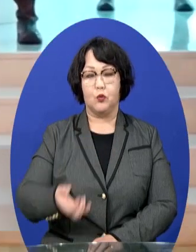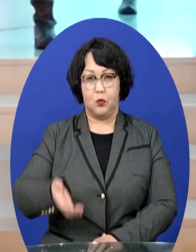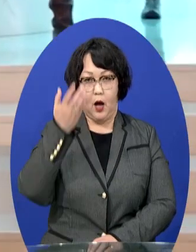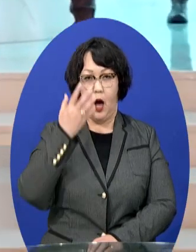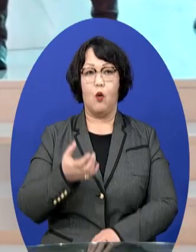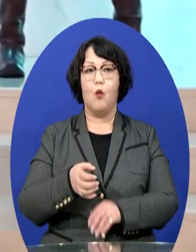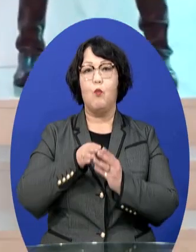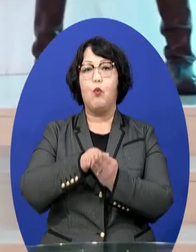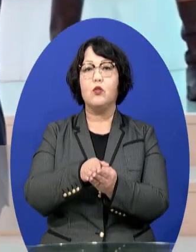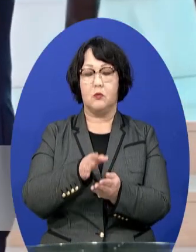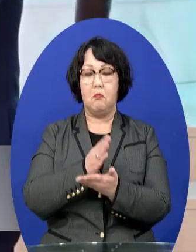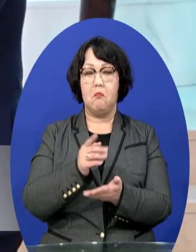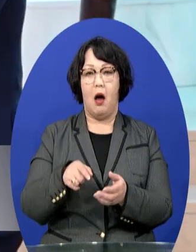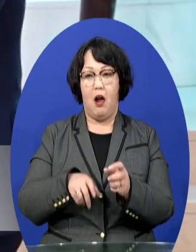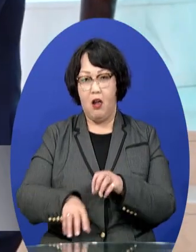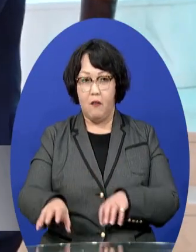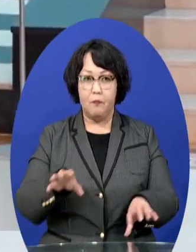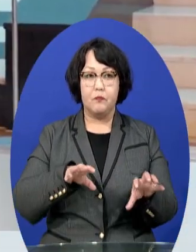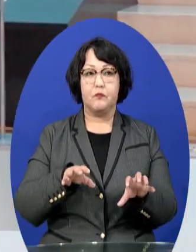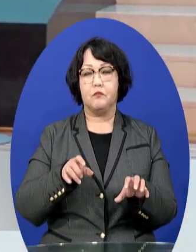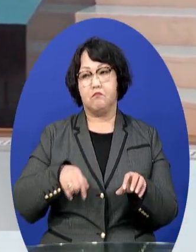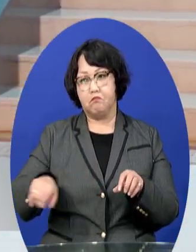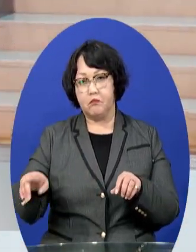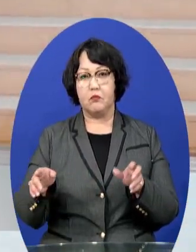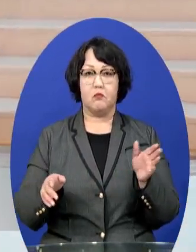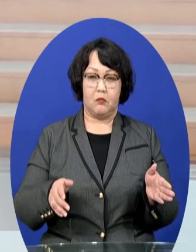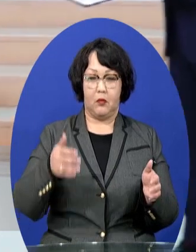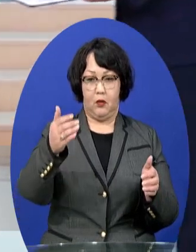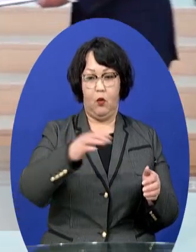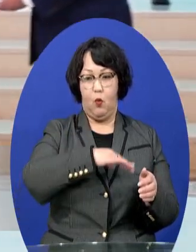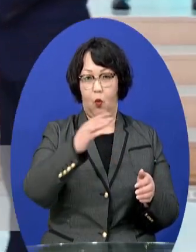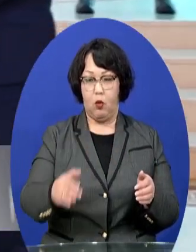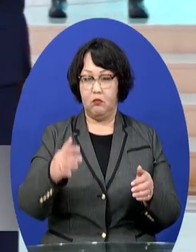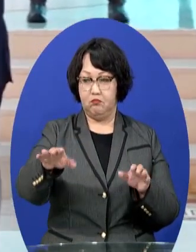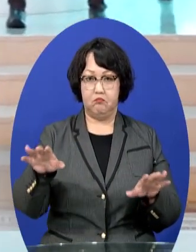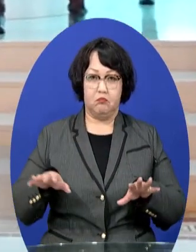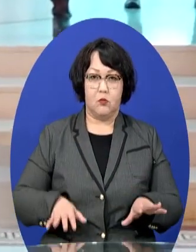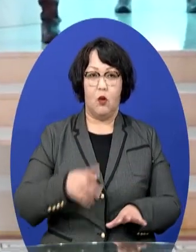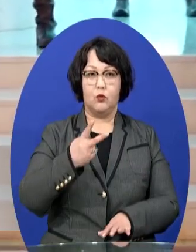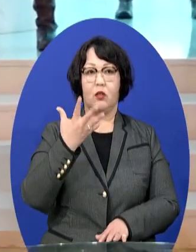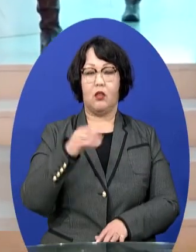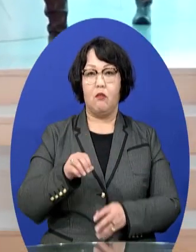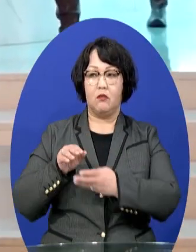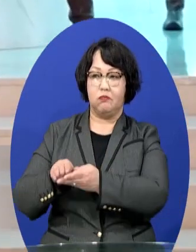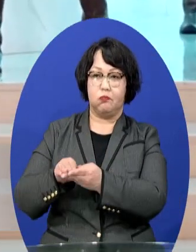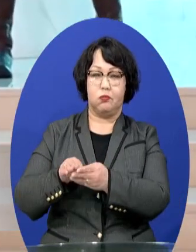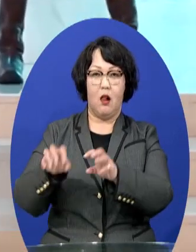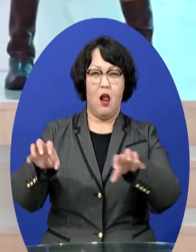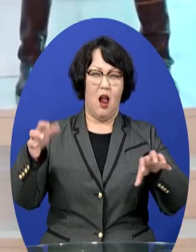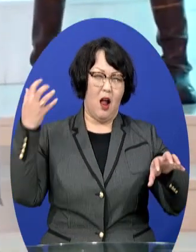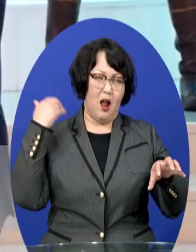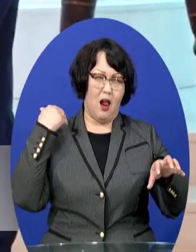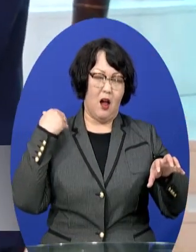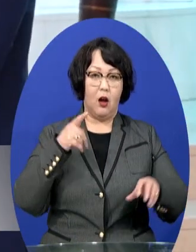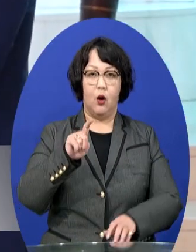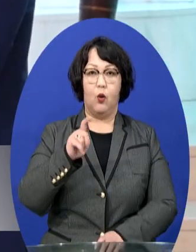уулын баруун талын сүжигт, өмнөд талын журамт, зүүн талын хужирт амуудад нийтдээ 250 орчим булш бий. За өнөө хүртэл